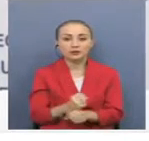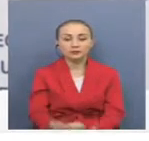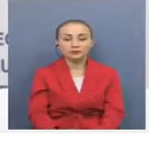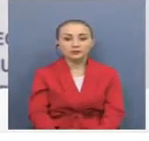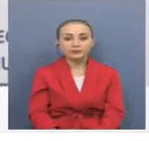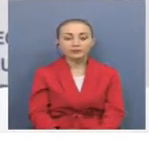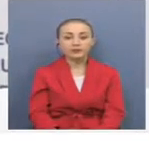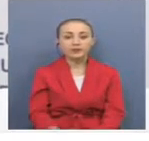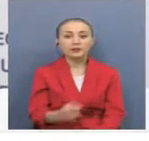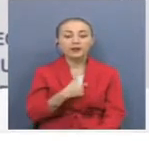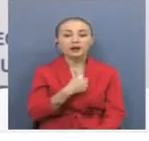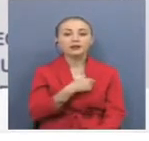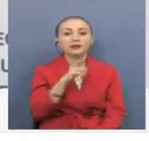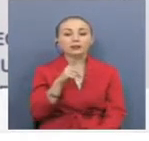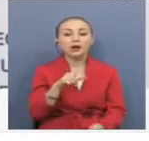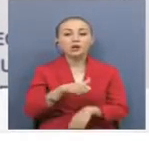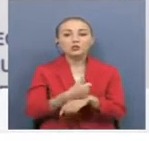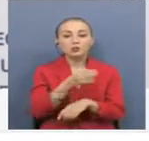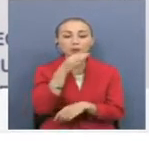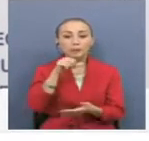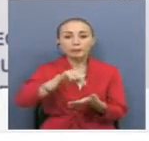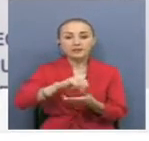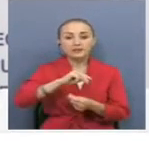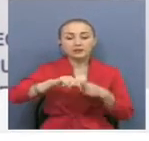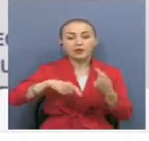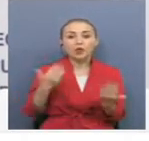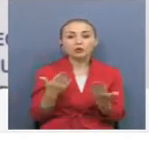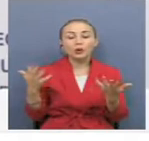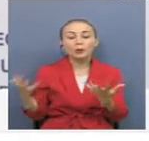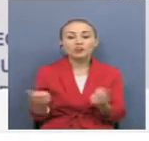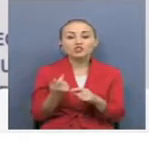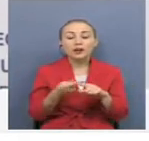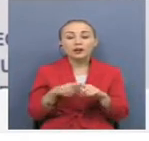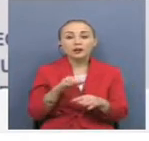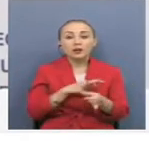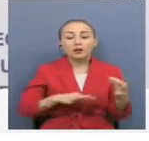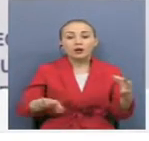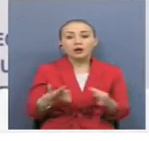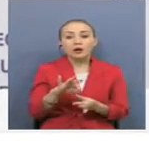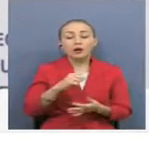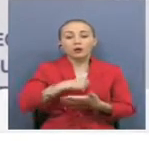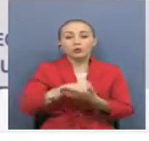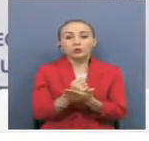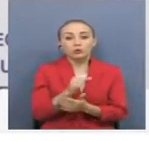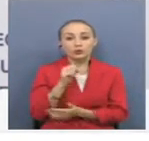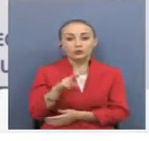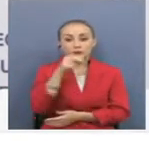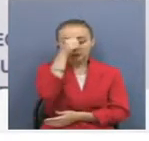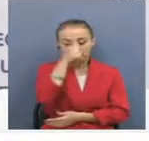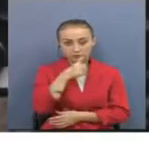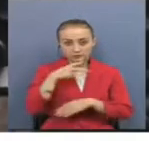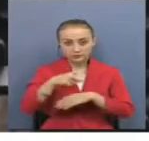2017 жылдан бастап қолдау білдіріп 600 миллион теңгеден астам сомаға 218 меморандум жасалған бизнес өкілдеріне ерекше алғысымды